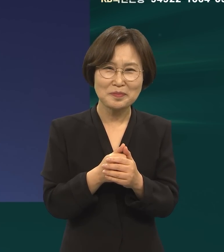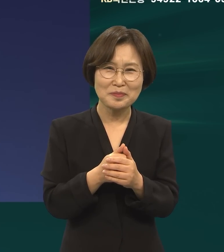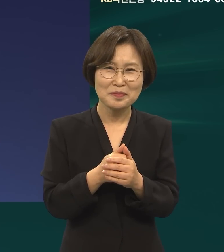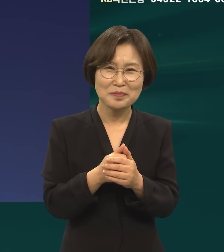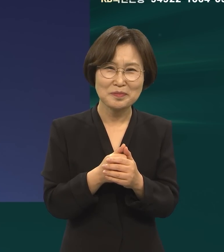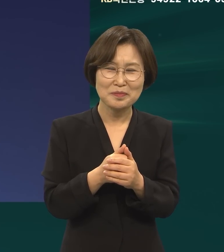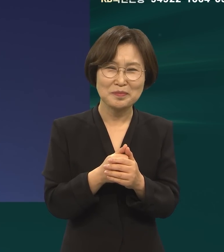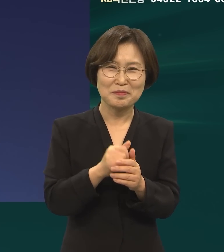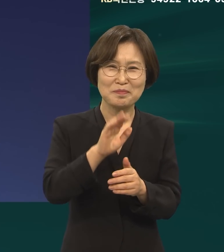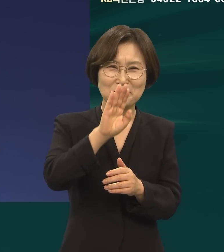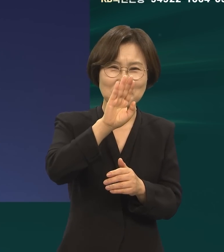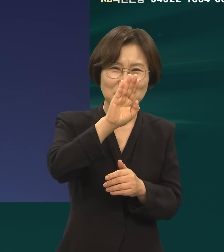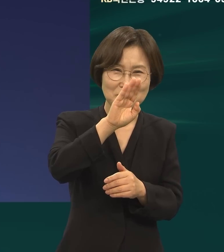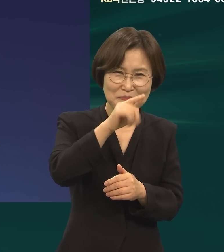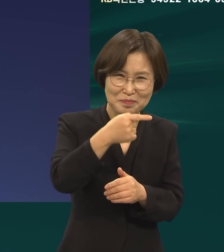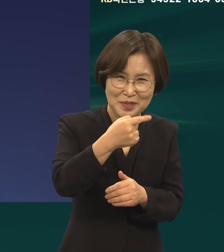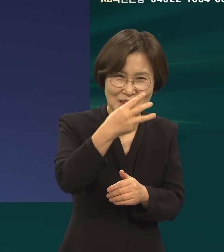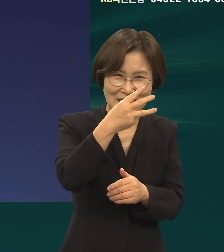인간들입니다.